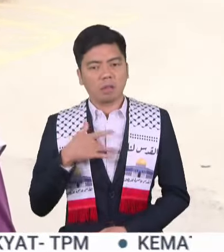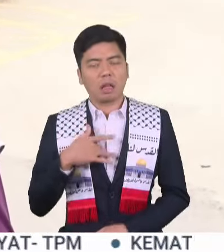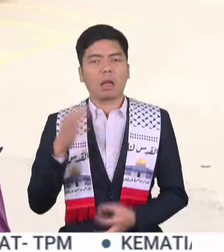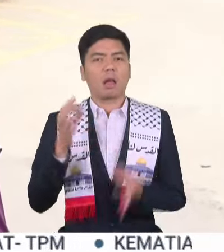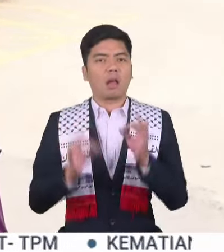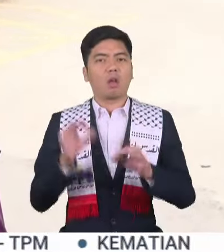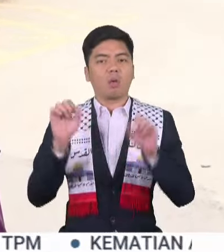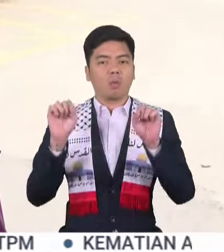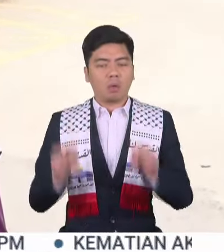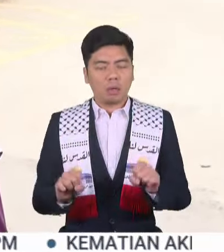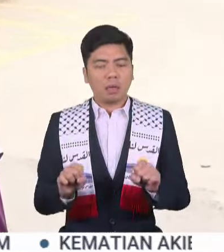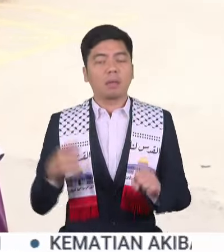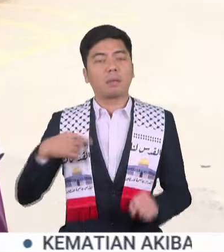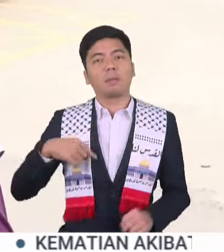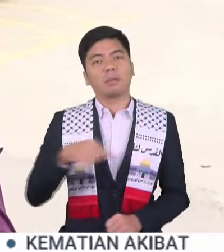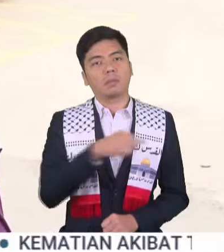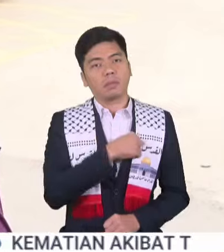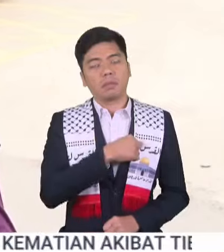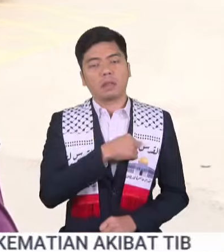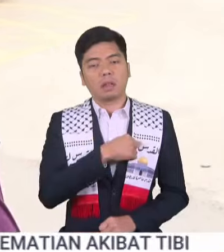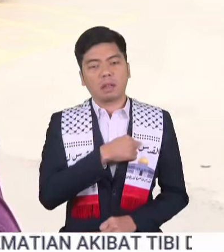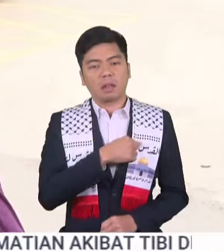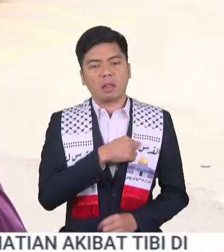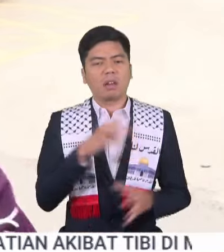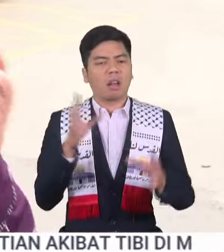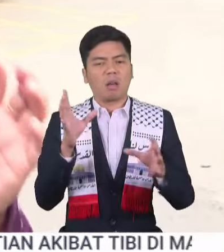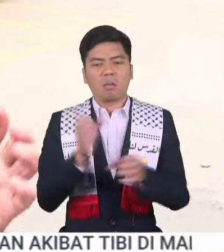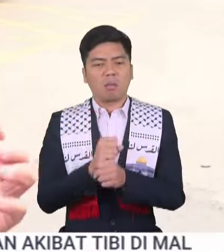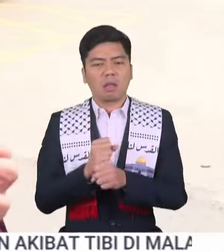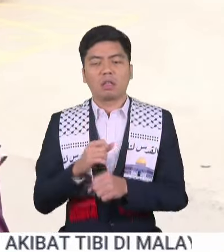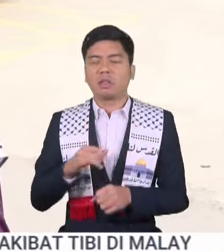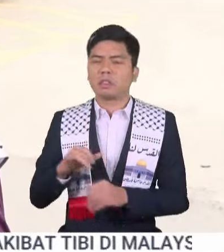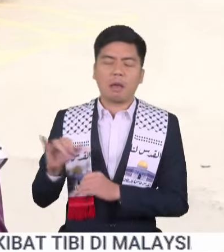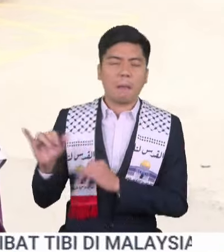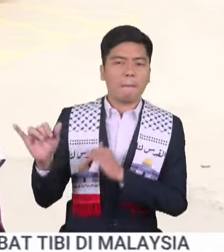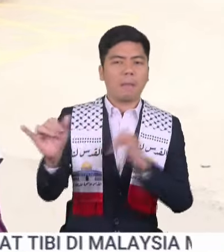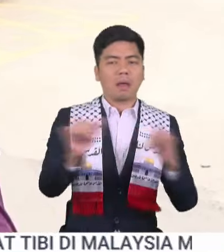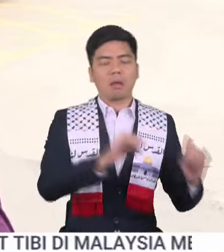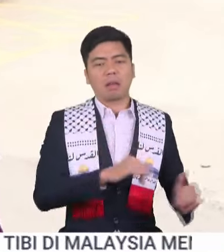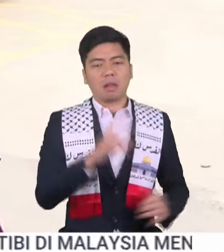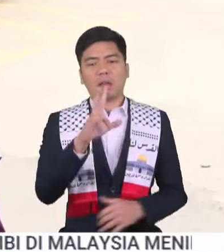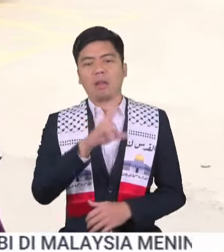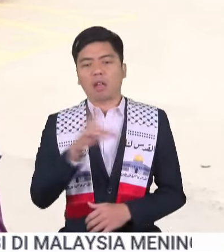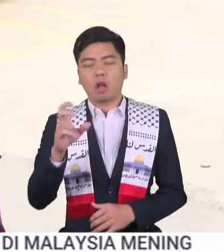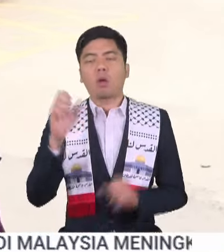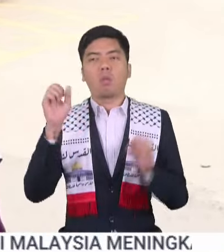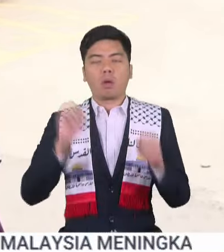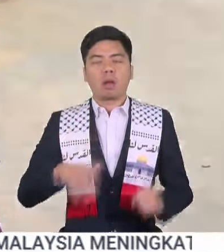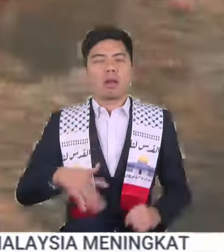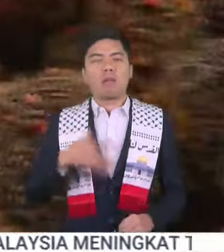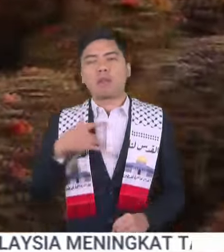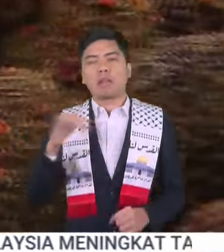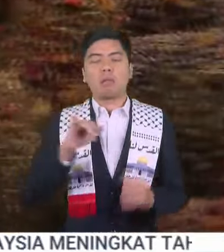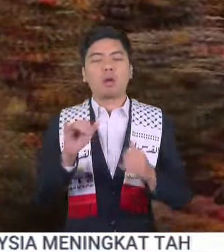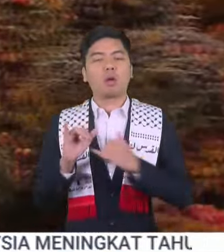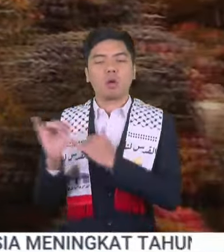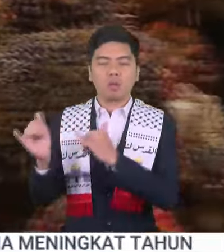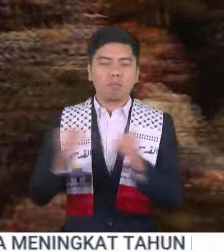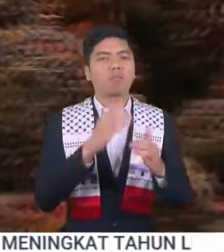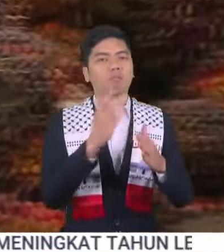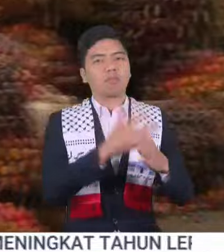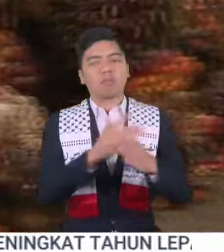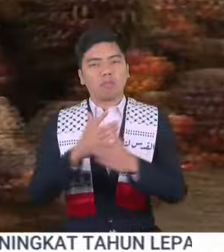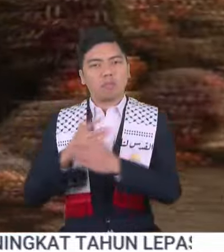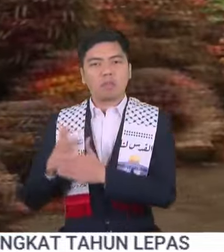kalau boleh lah, kalau kita ni dapatlah semua sama lah 300, semua dapat merasa apa yang orang nak bagi kat kita ni